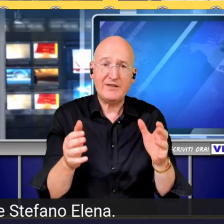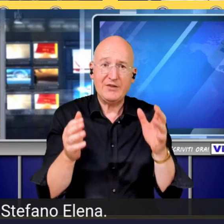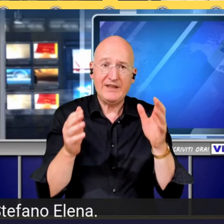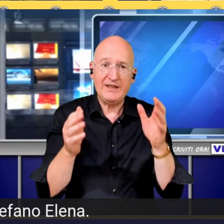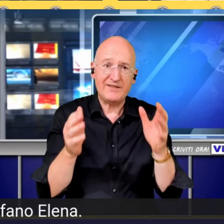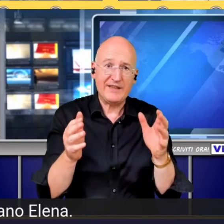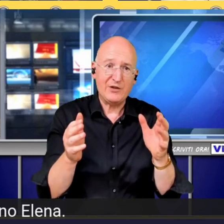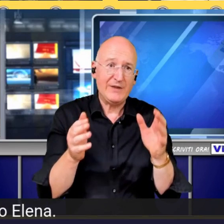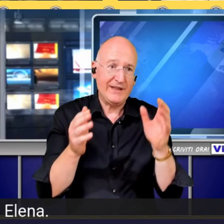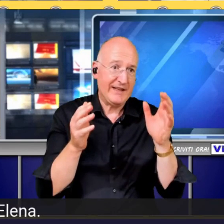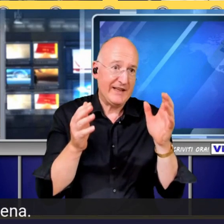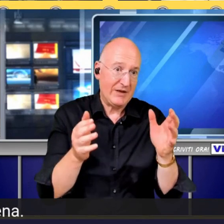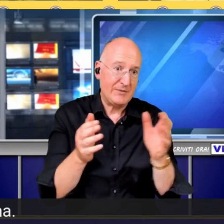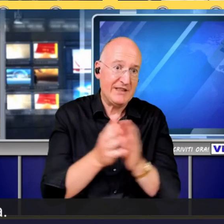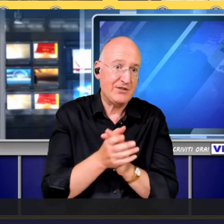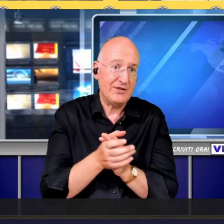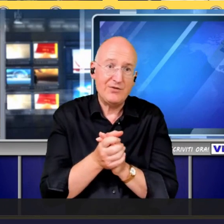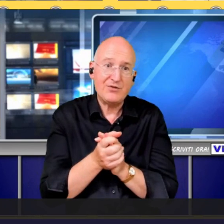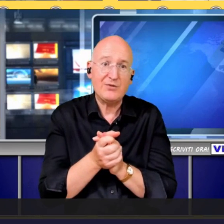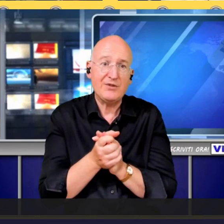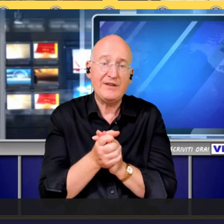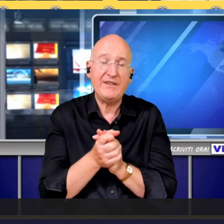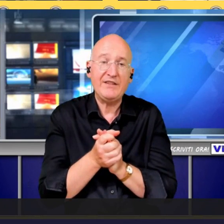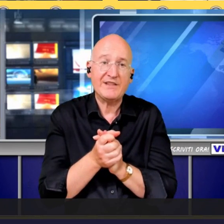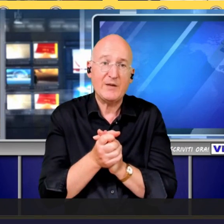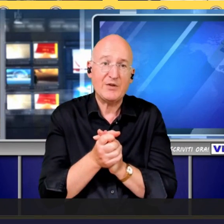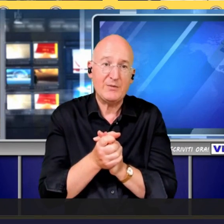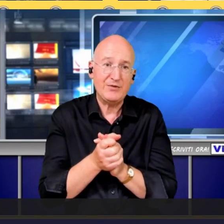parte di Stefano Elena, Gianfranco Merlin e Paolo Battistoni,